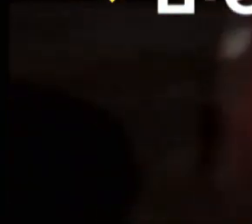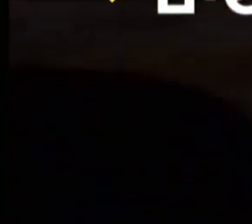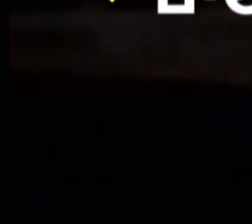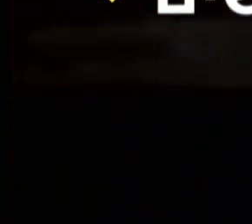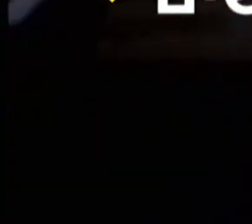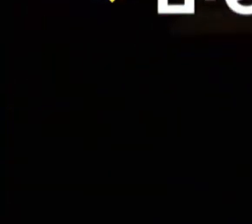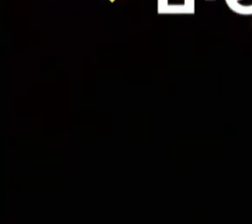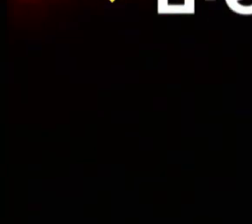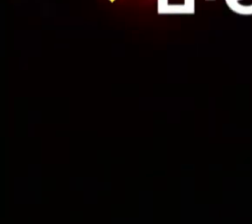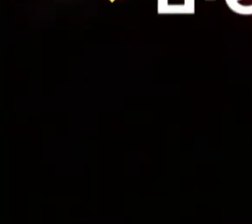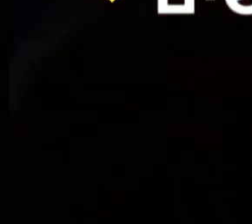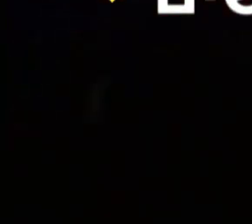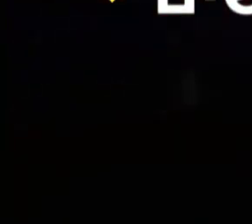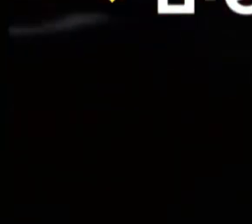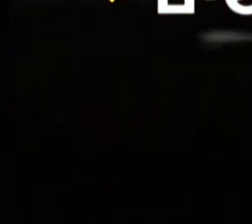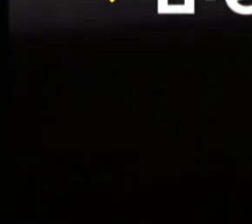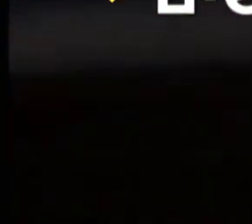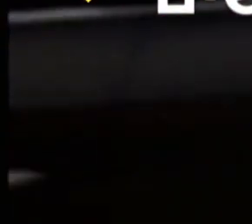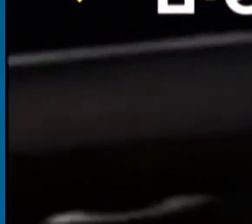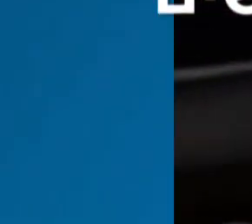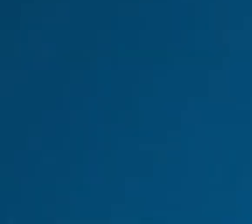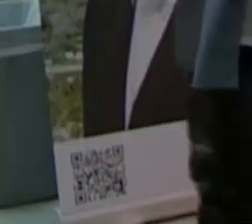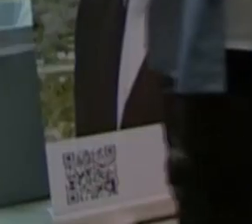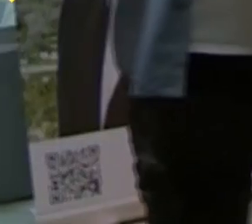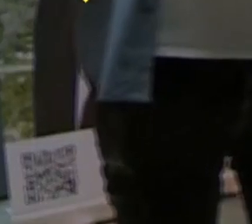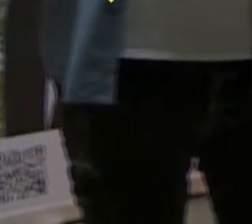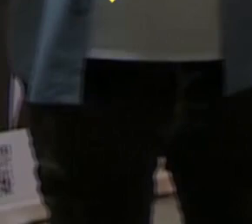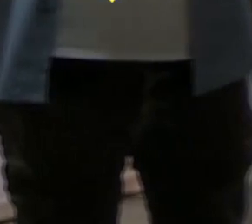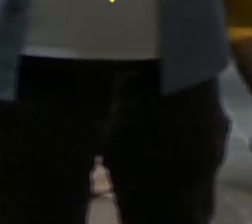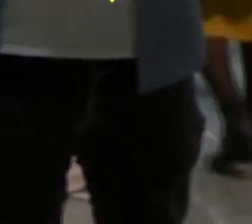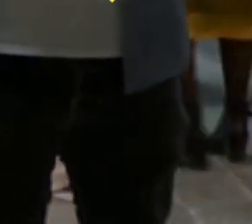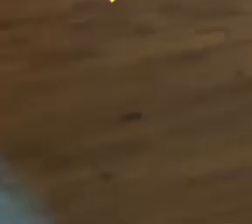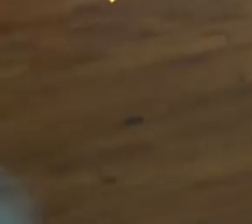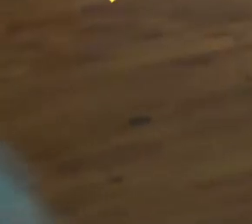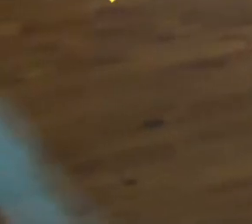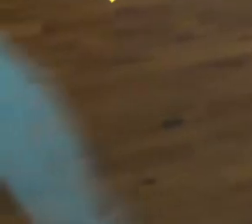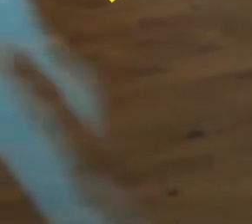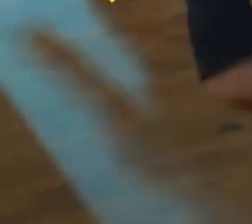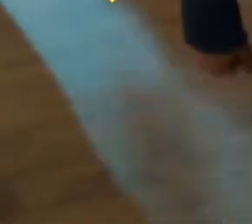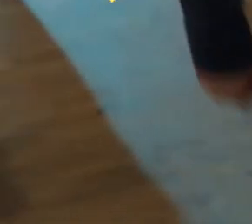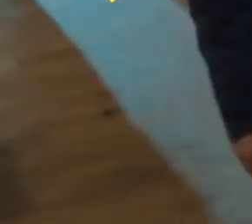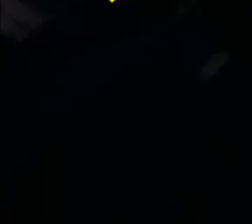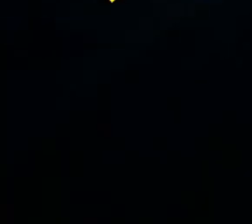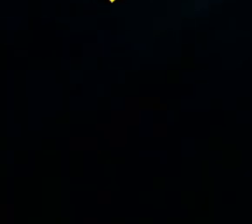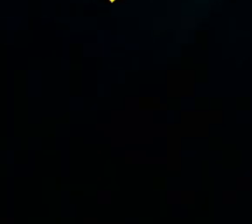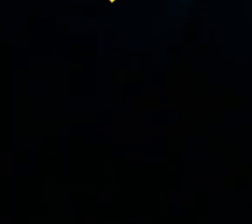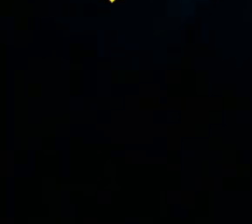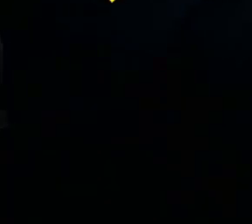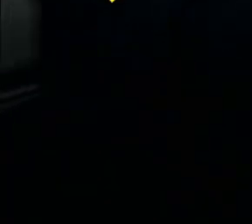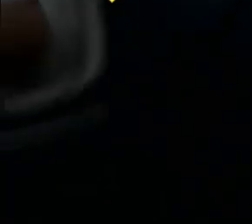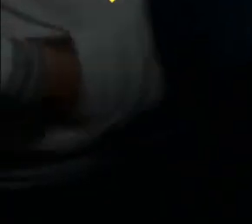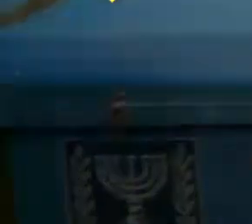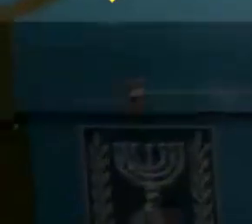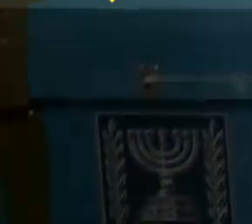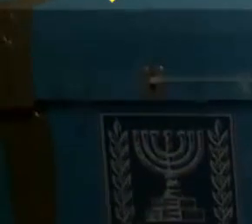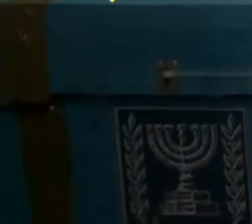הזה של המגעים? יש התקדמות, משהו? אני תמיד אופטימי. הבית היהודי דן בייחוד עם עוצמה לישראל על